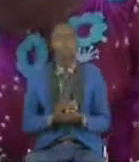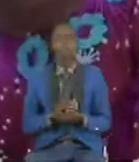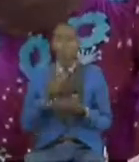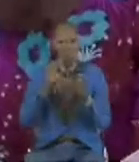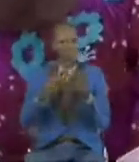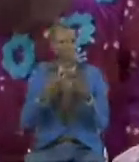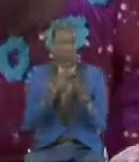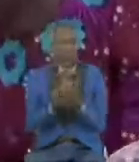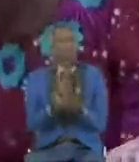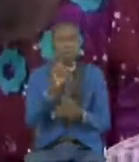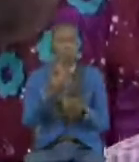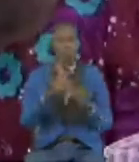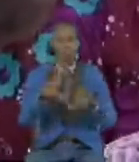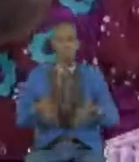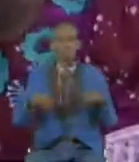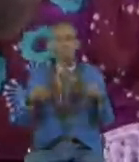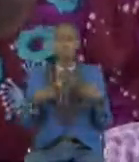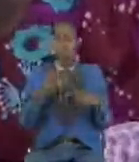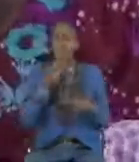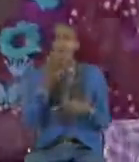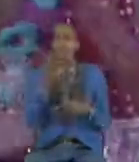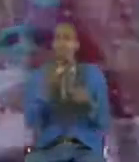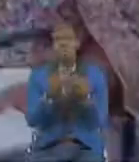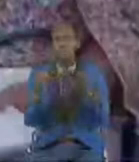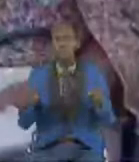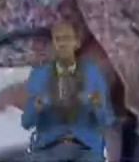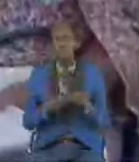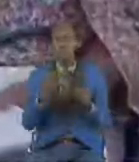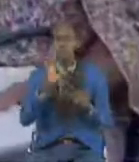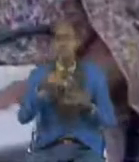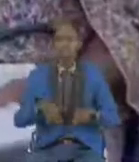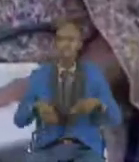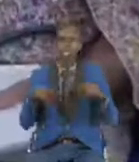Vérifie ça dans ta vie. Est-ce qu'il y a des domaines de ta vie